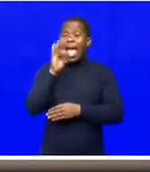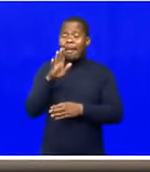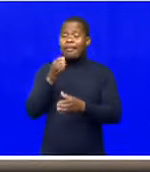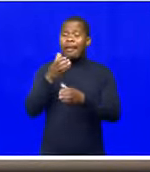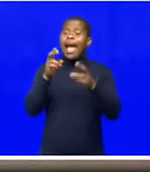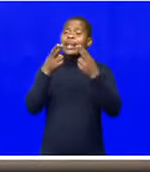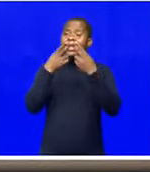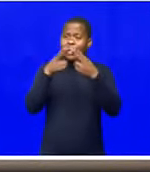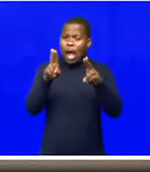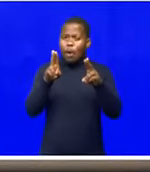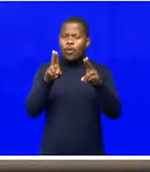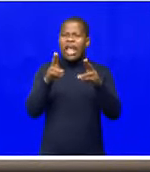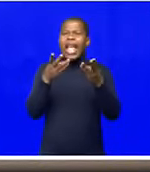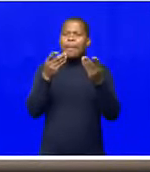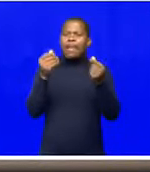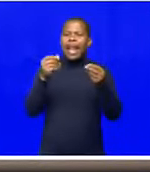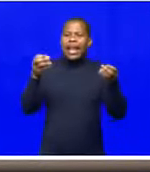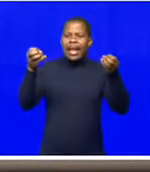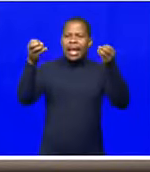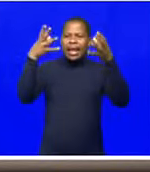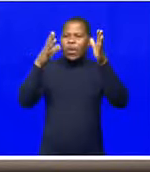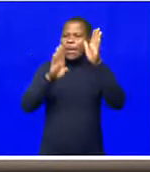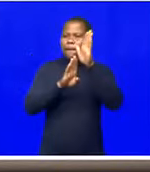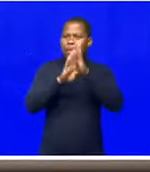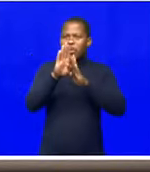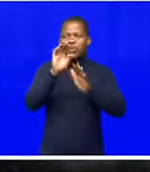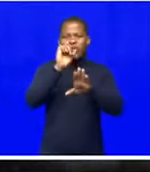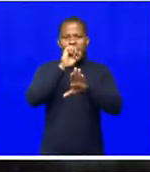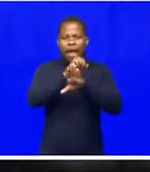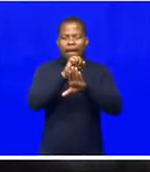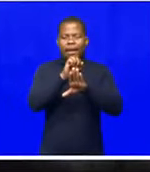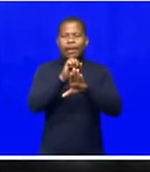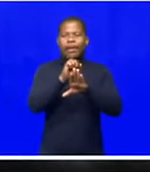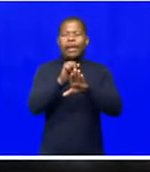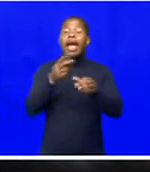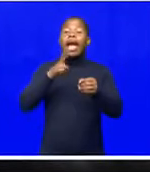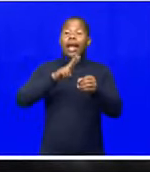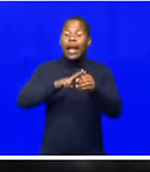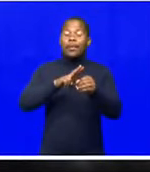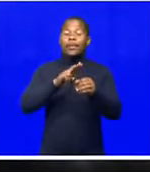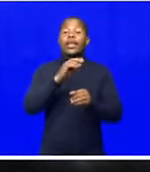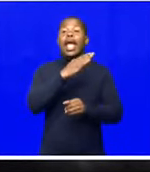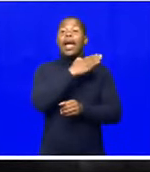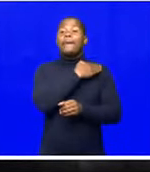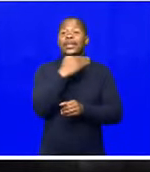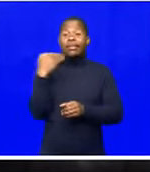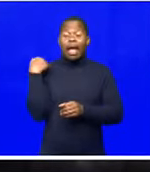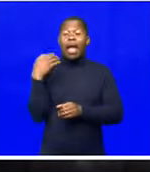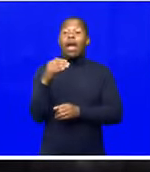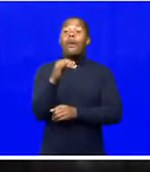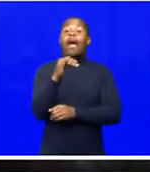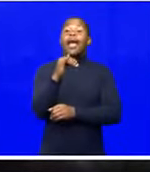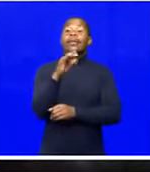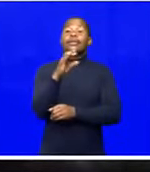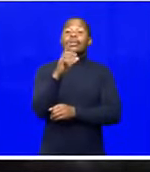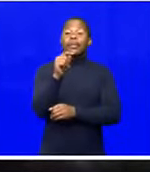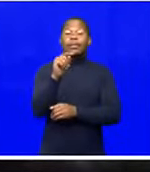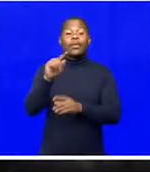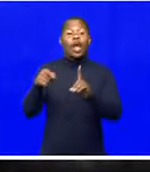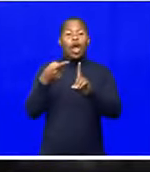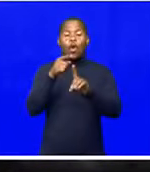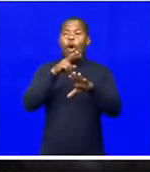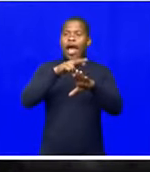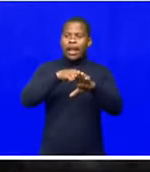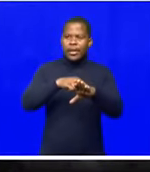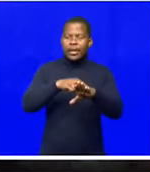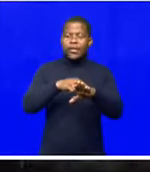sekutawubala ema-interest rates lasedulo i-clearance lasedulo Angilokunye indvuna yelitiko letekuchumana umntwana nenkosi sikhanyiso ekubambela indvuna